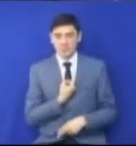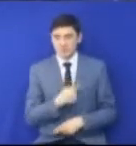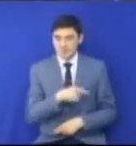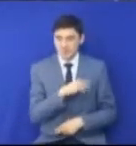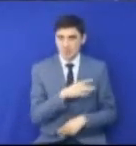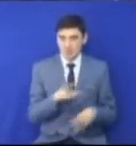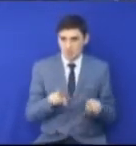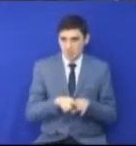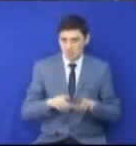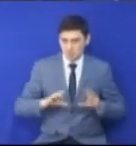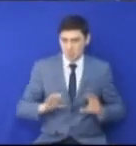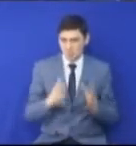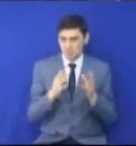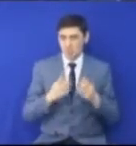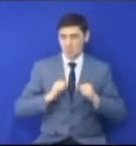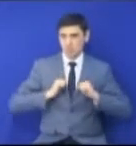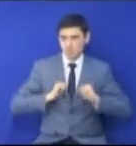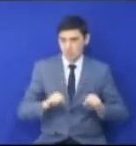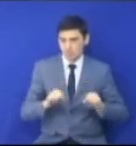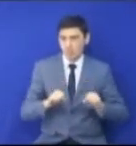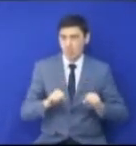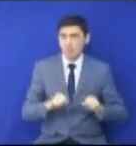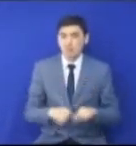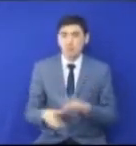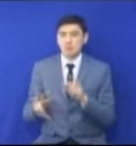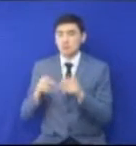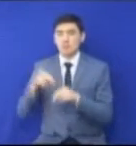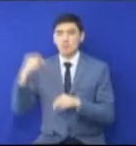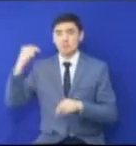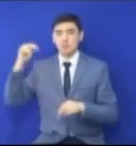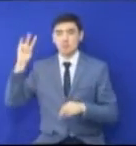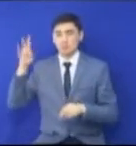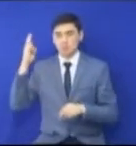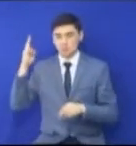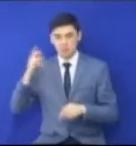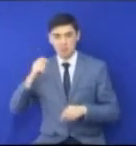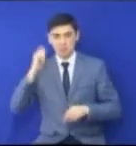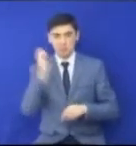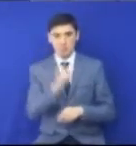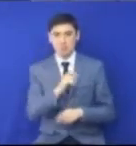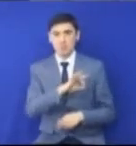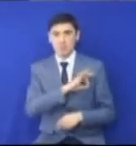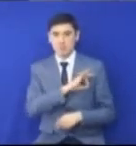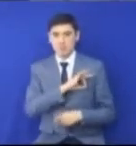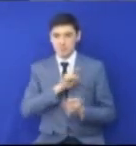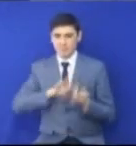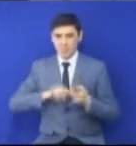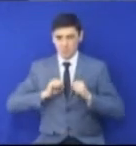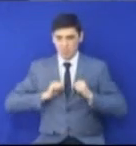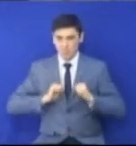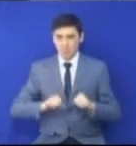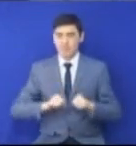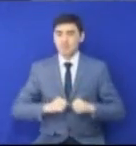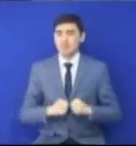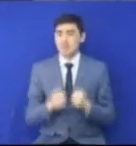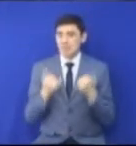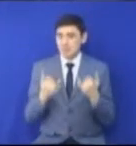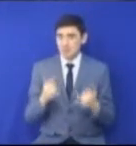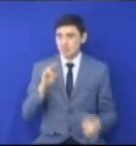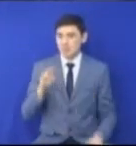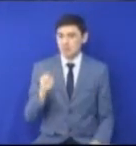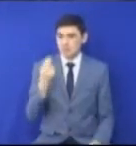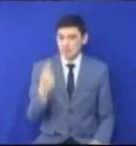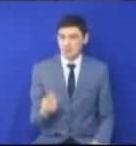Бұл ерлігі үшін Ербол Отарбаев мемлекет басшысының жарлығымен 3-ші дәрежелі айбын орденімен марапатталған. Бүгінде ол ұлттық ұланның